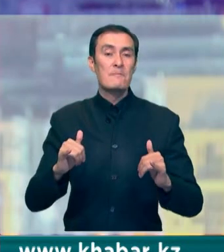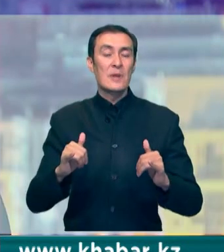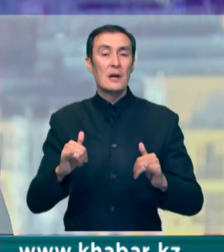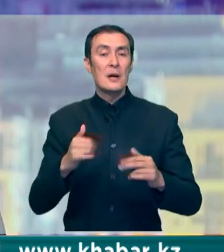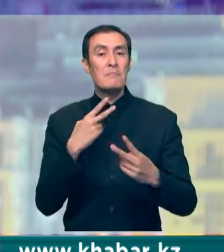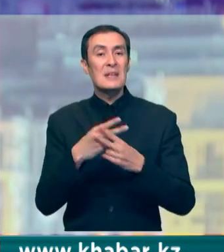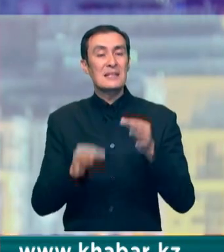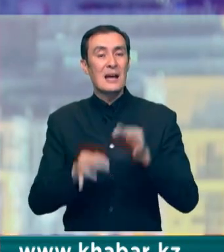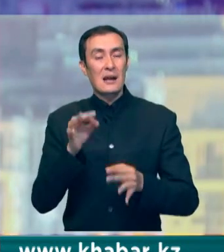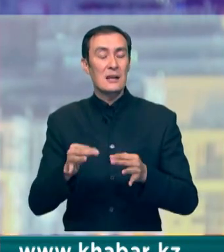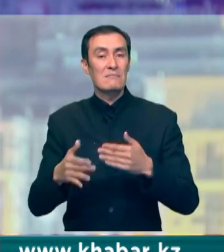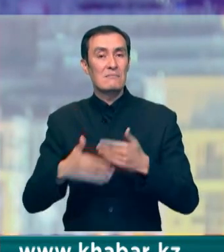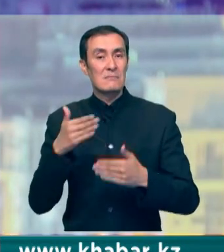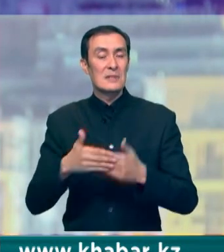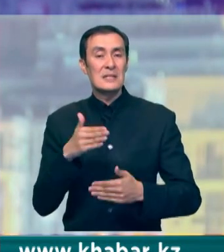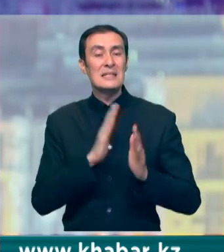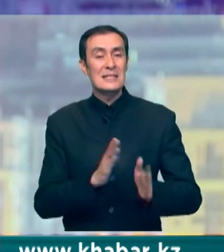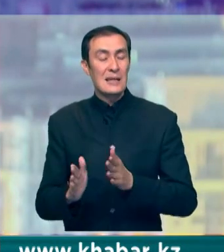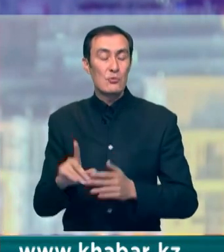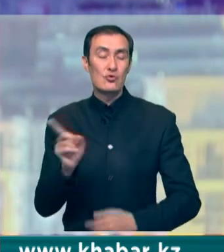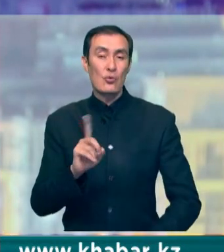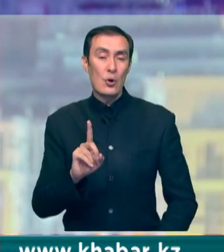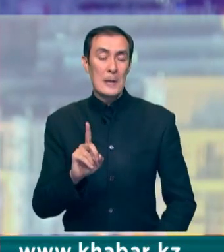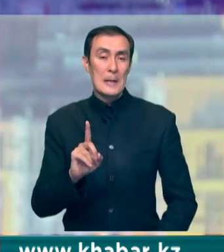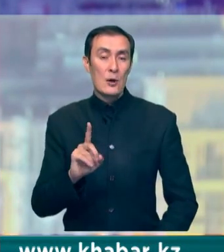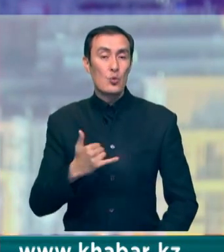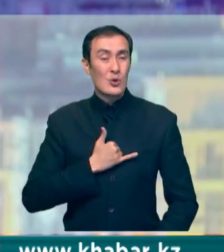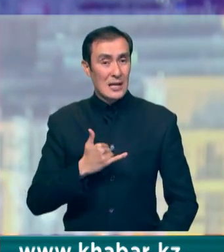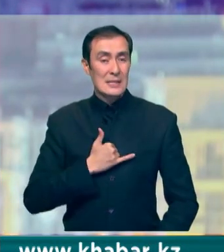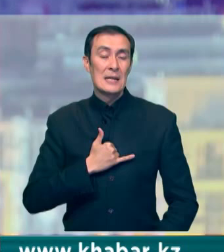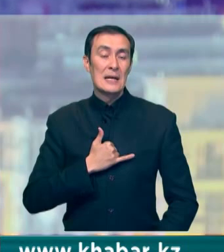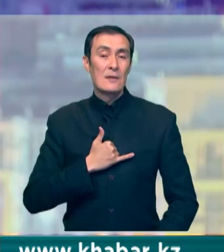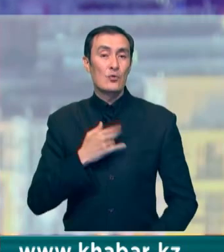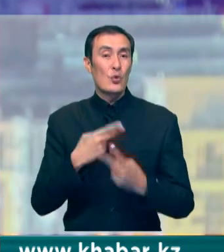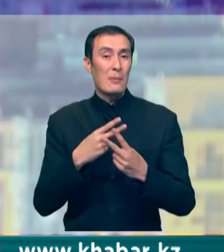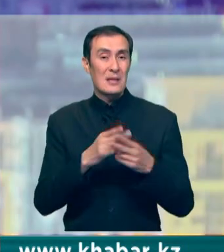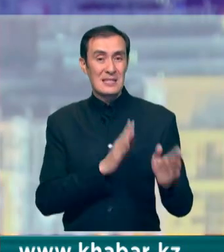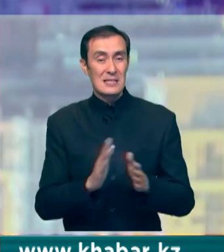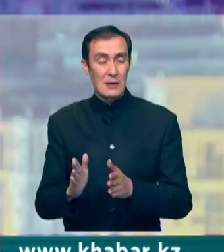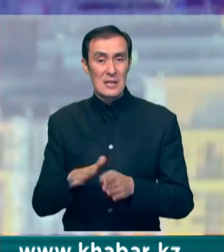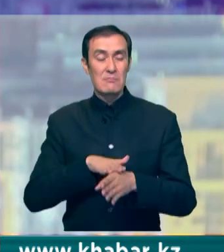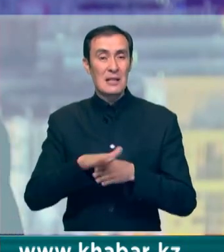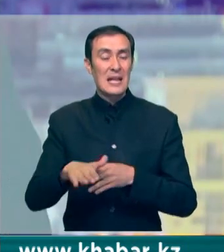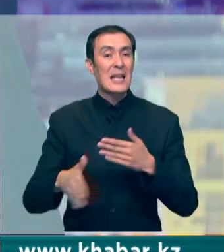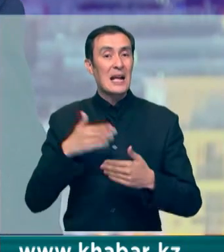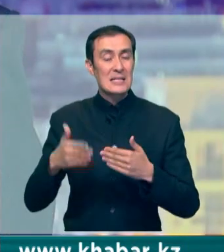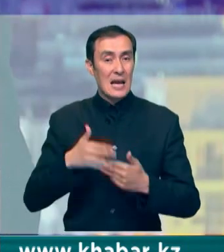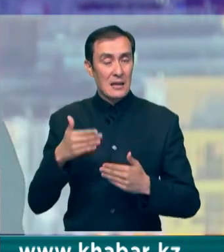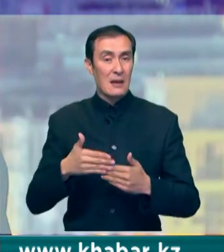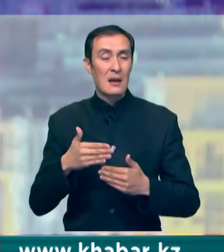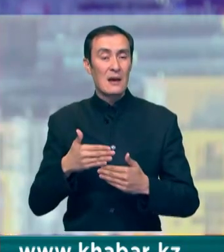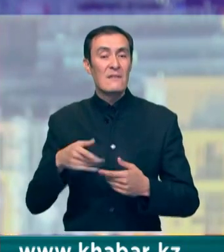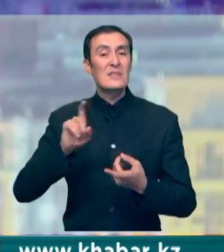здесь и хотелось бы отметить что у нас принц арно система исполняет наказание